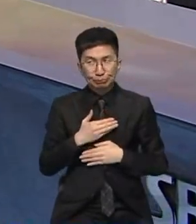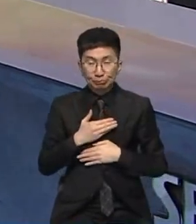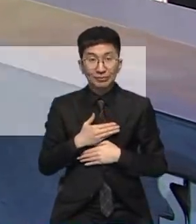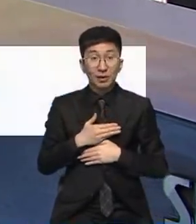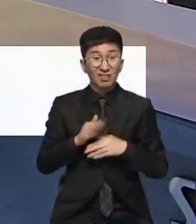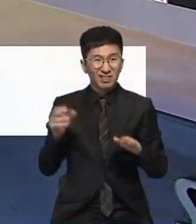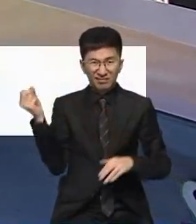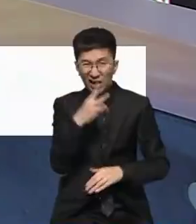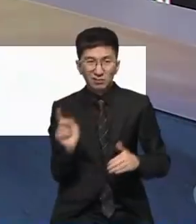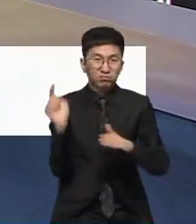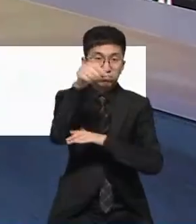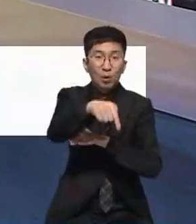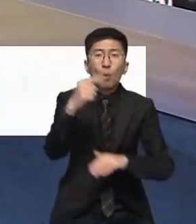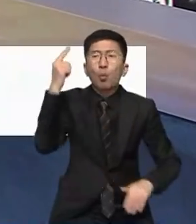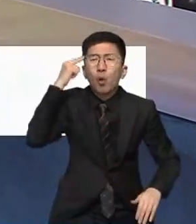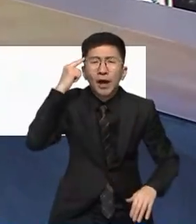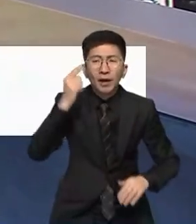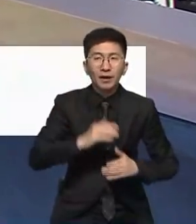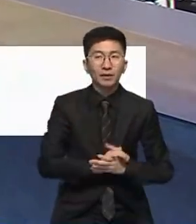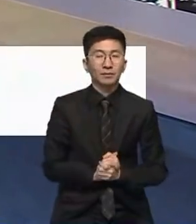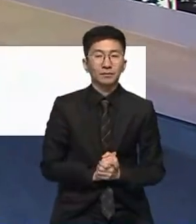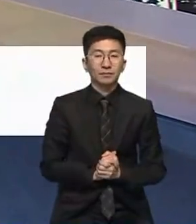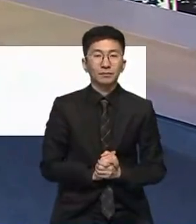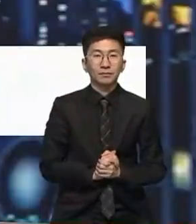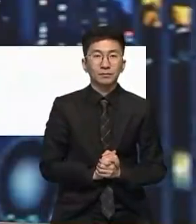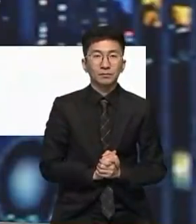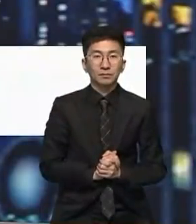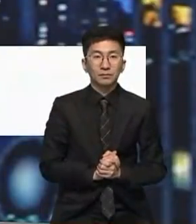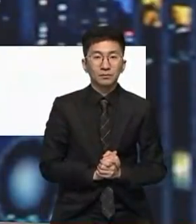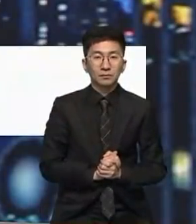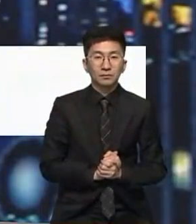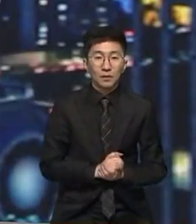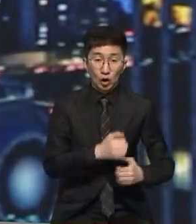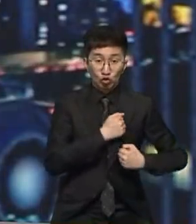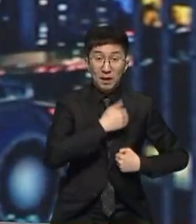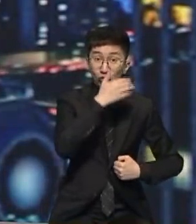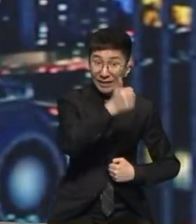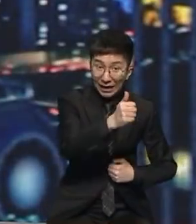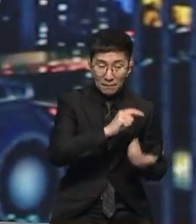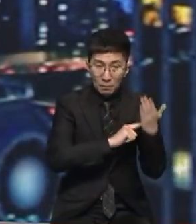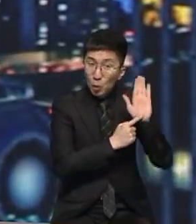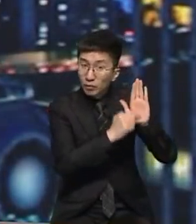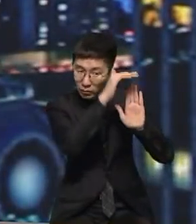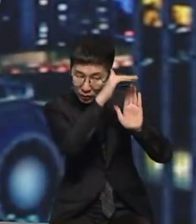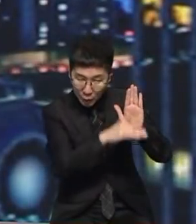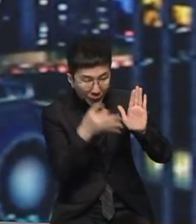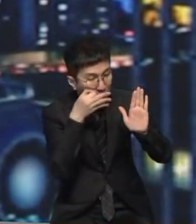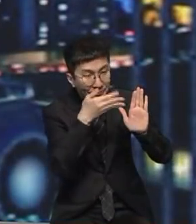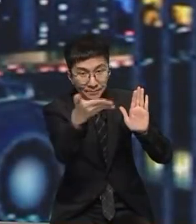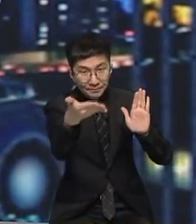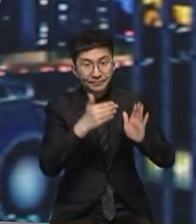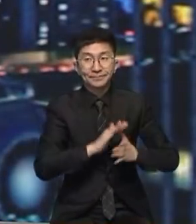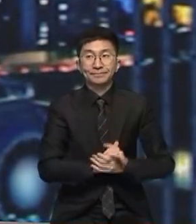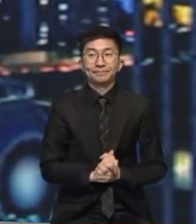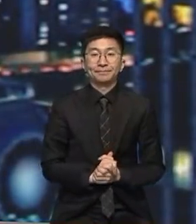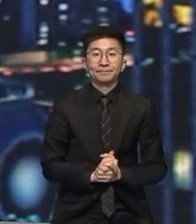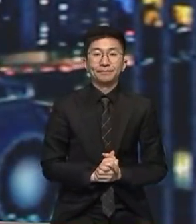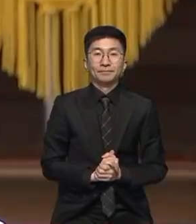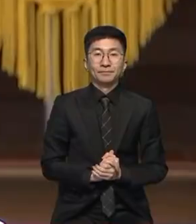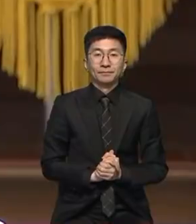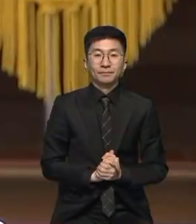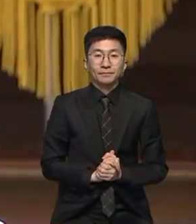미사일을 쐈습니다. 어떻게 봐야 될까요? 네, 먼저 서욱 국방부 장관이 오늘 이런 평가를 했습니다. 네. 들어보시죠.